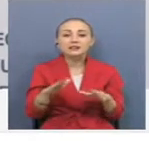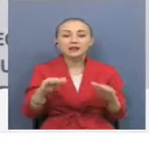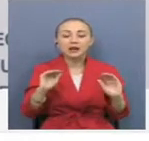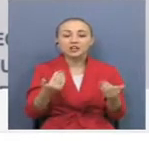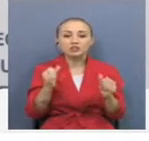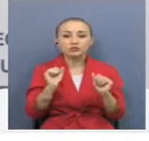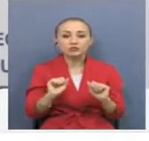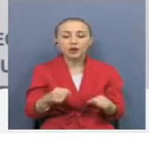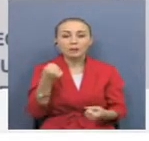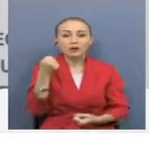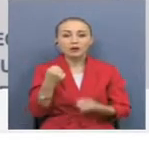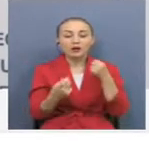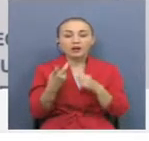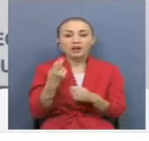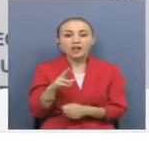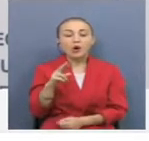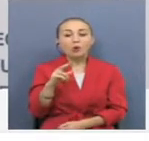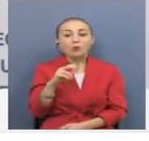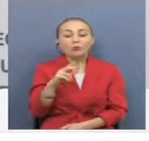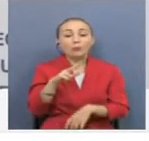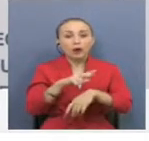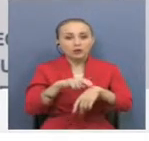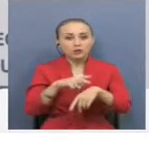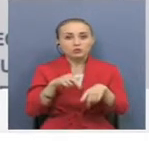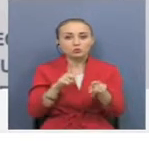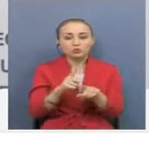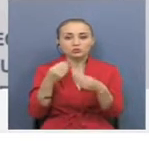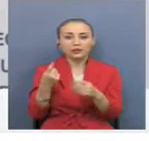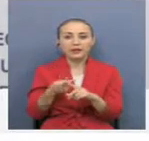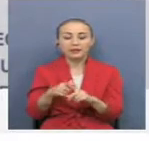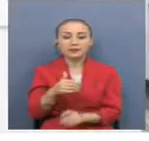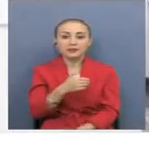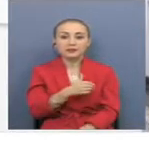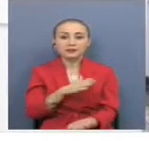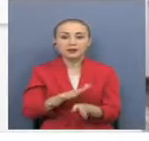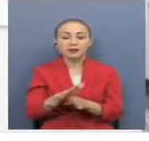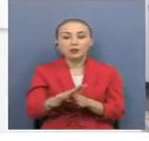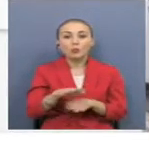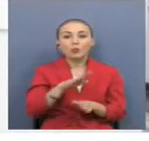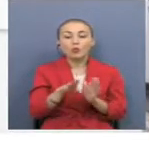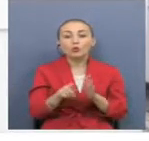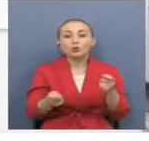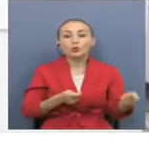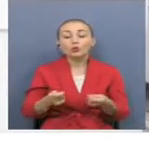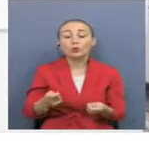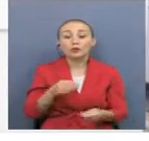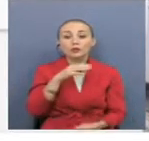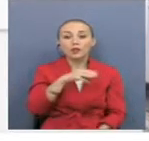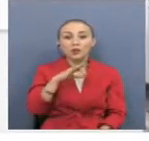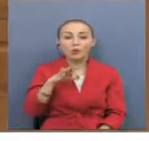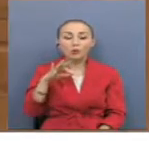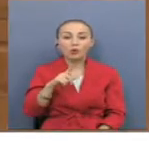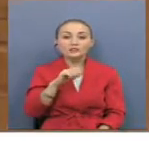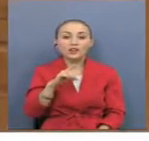есеппен ауылдық округтердің әлеуметтік бөлігіне 300 миллион теңгеден астам қаржы құйылды. Есіл ауданында дипломмен ауылға бағдарламасы